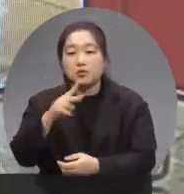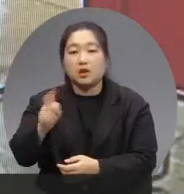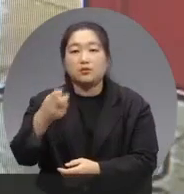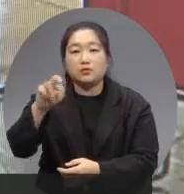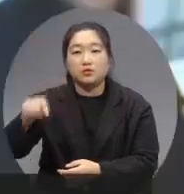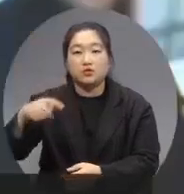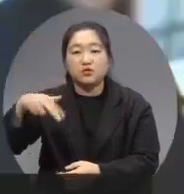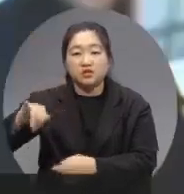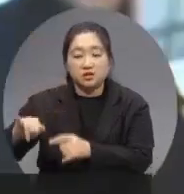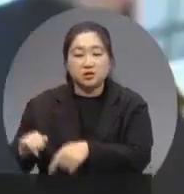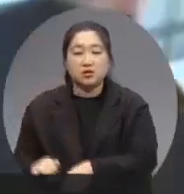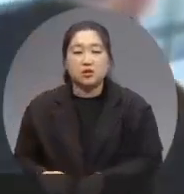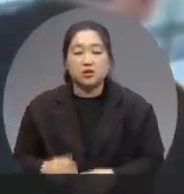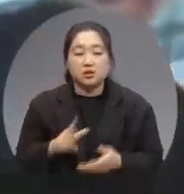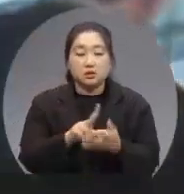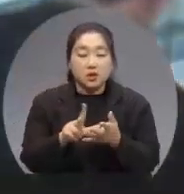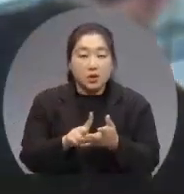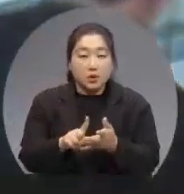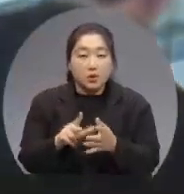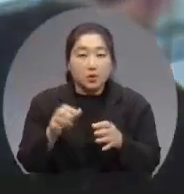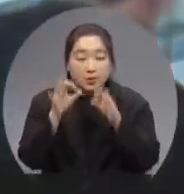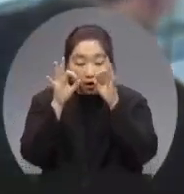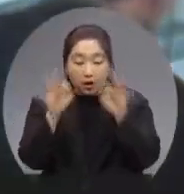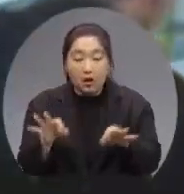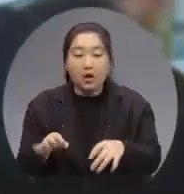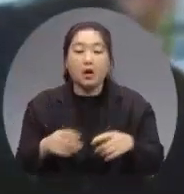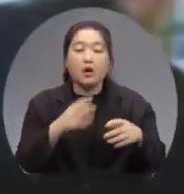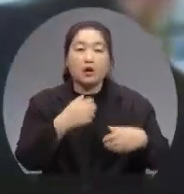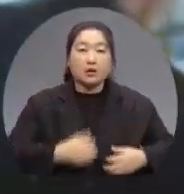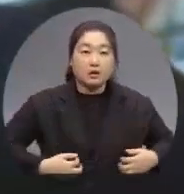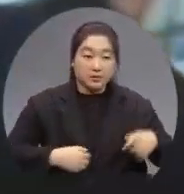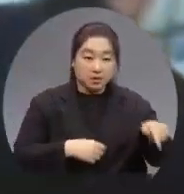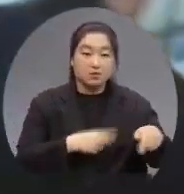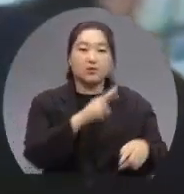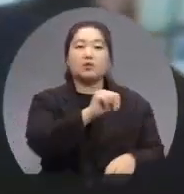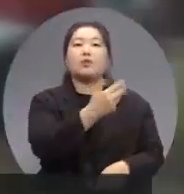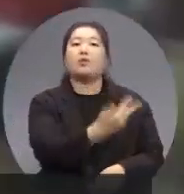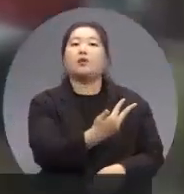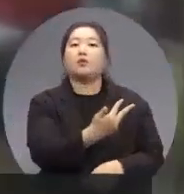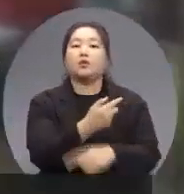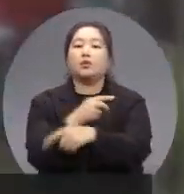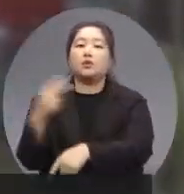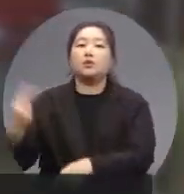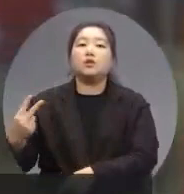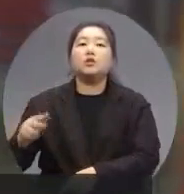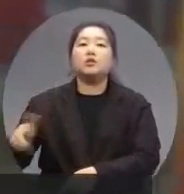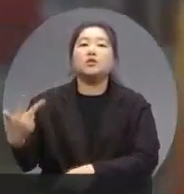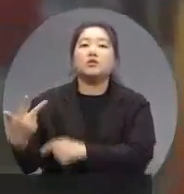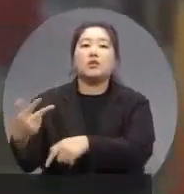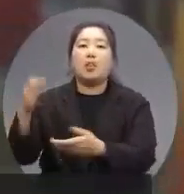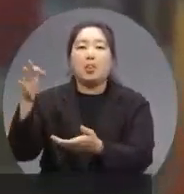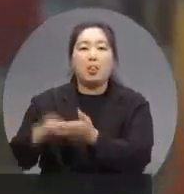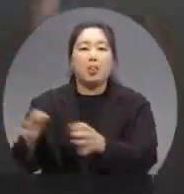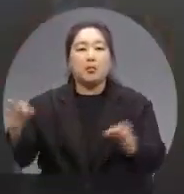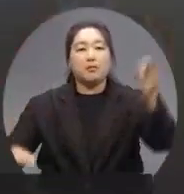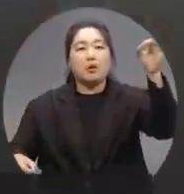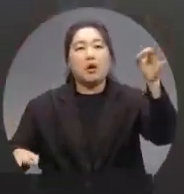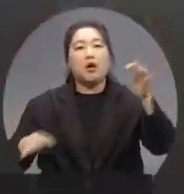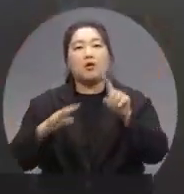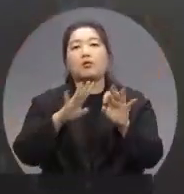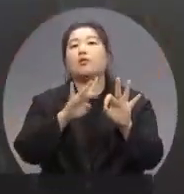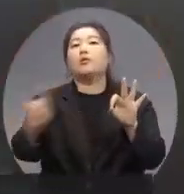있습니다 재료 원가만 보면 갈비찜이 포함된 만찬은 28,000원 학생들의 카레밥은 2700원으로